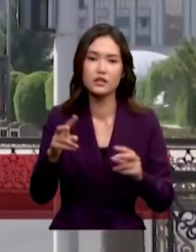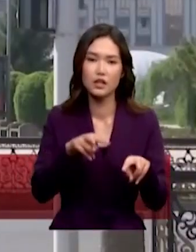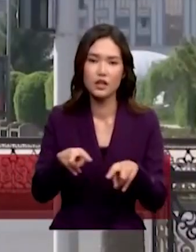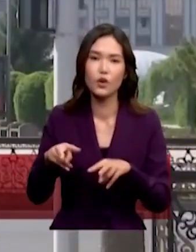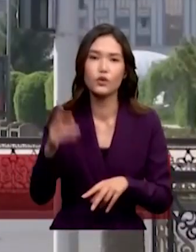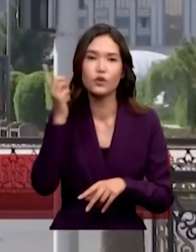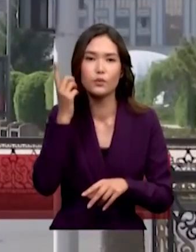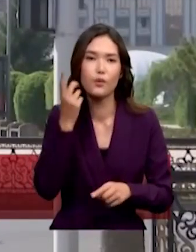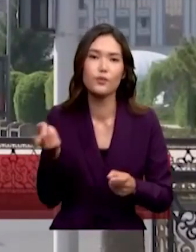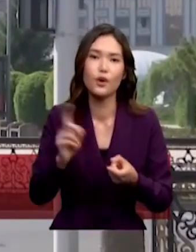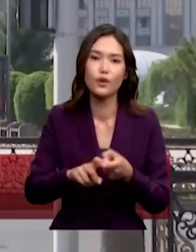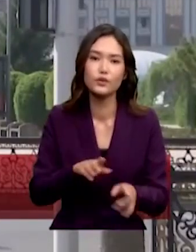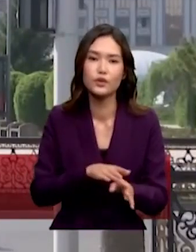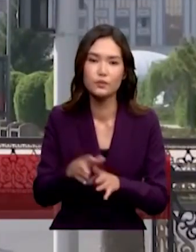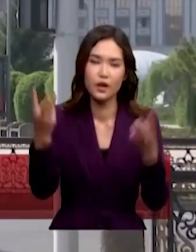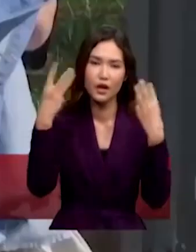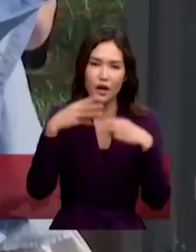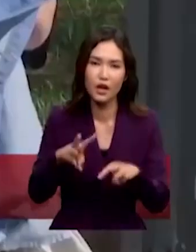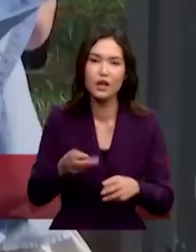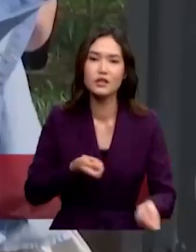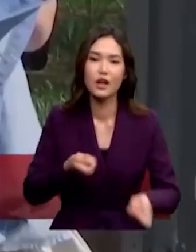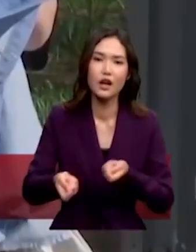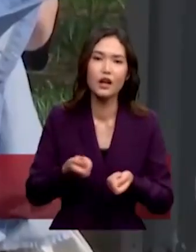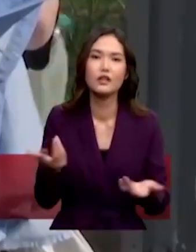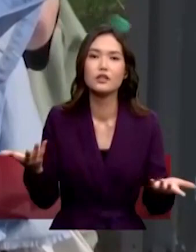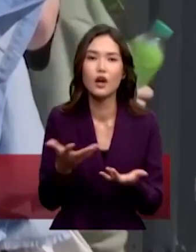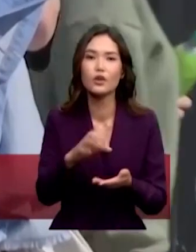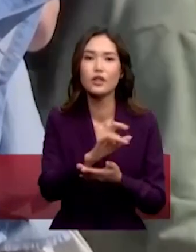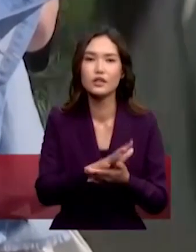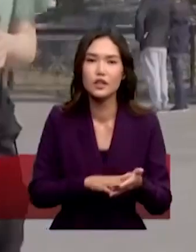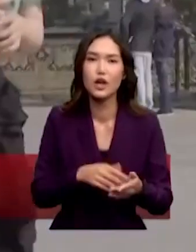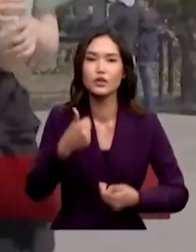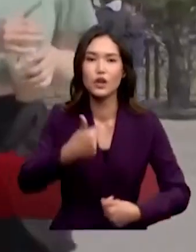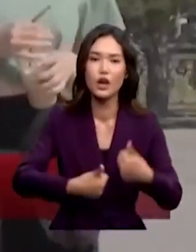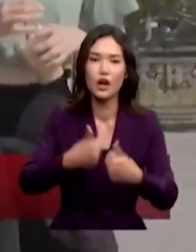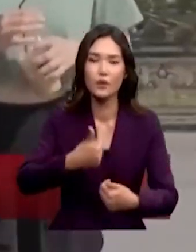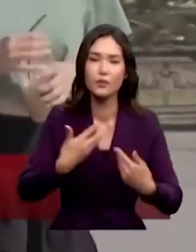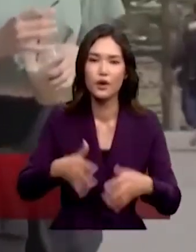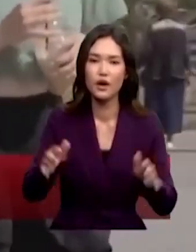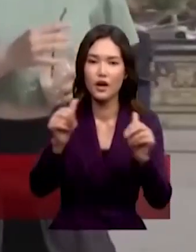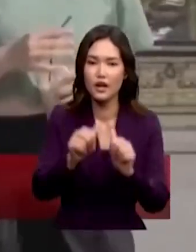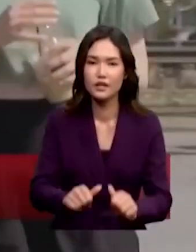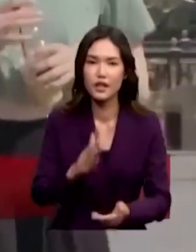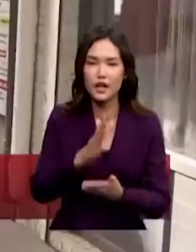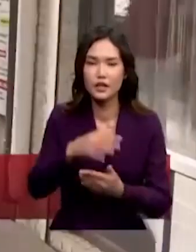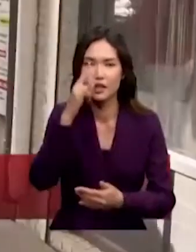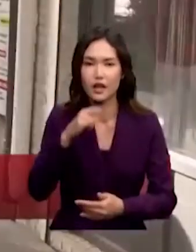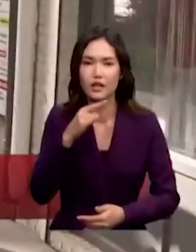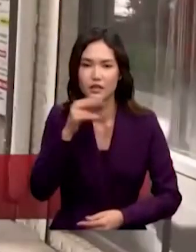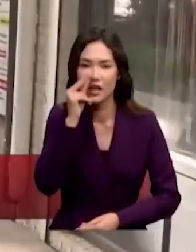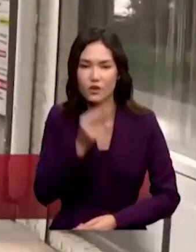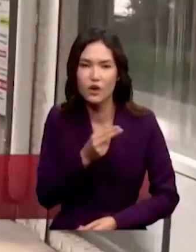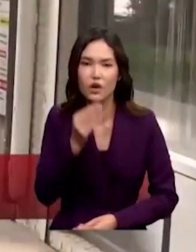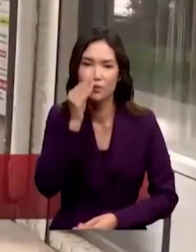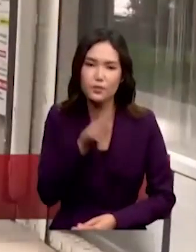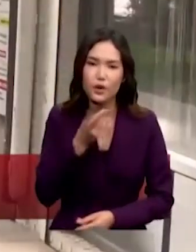мобильной связи до полной демонополизации рынка. По сути, это должно в дальнейшем создать конкуренцию в этой сфере. Казахстанцы возмущены не только необоснованно